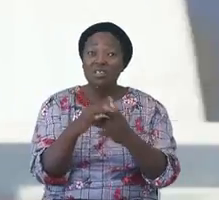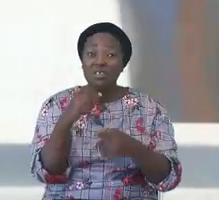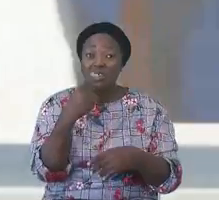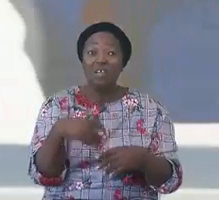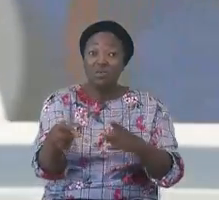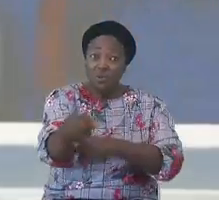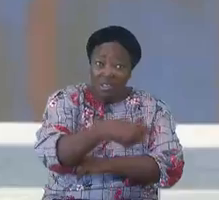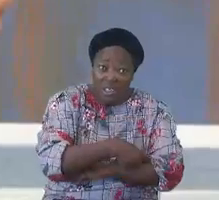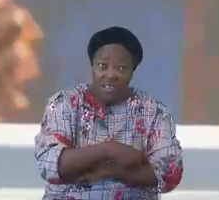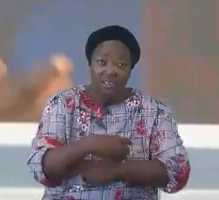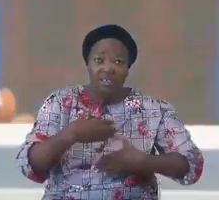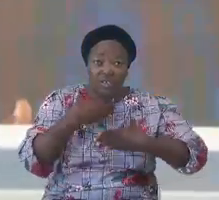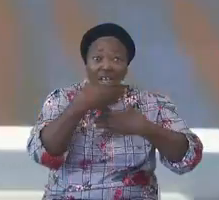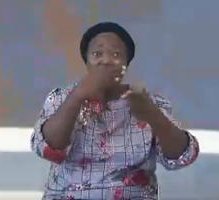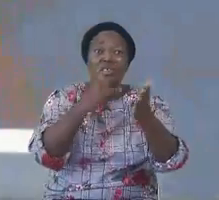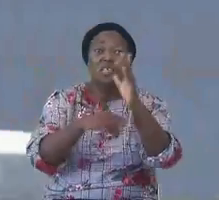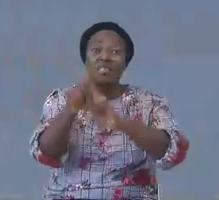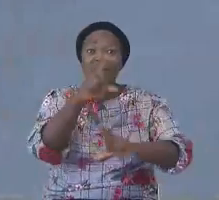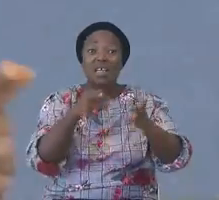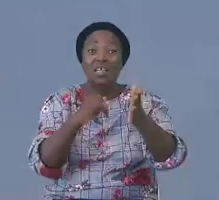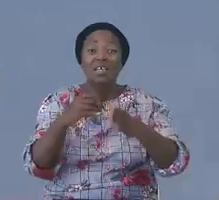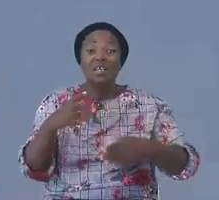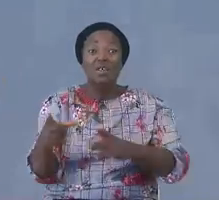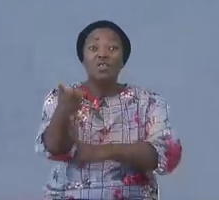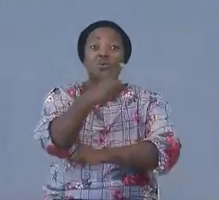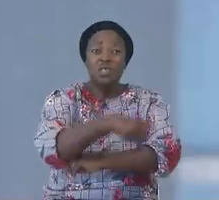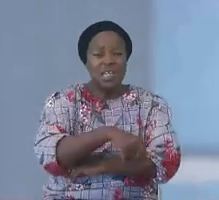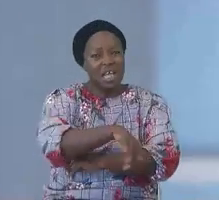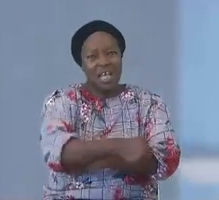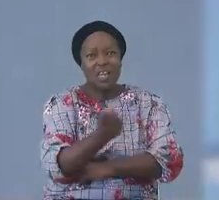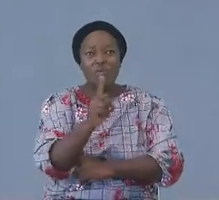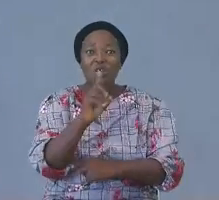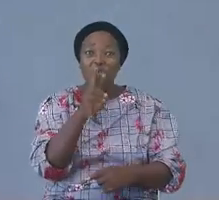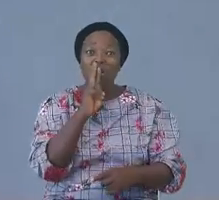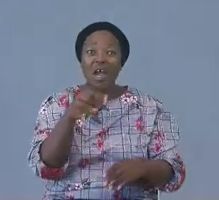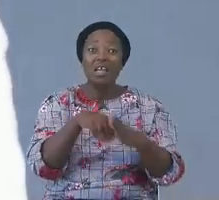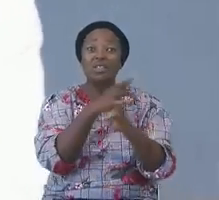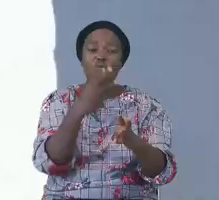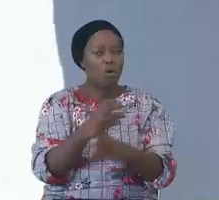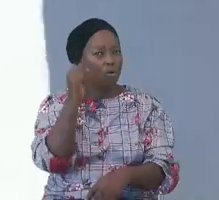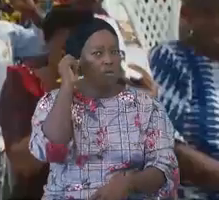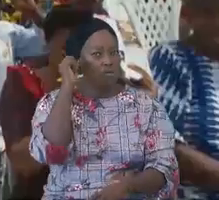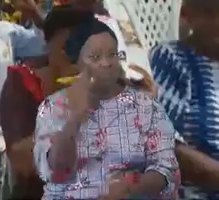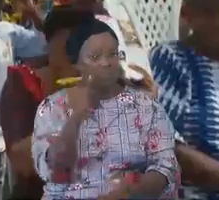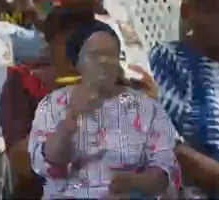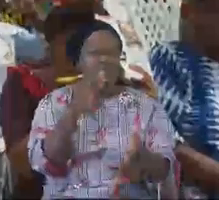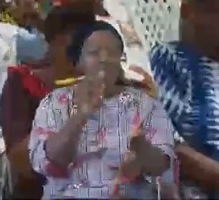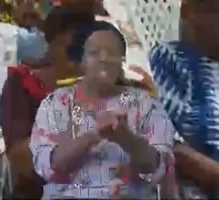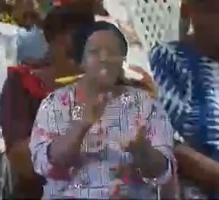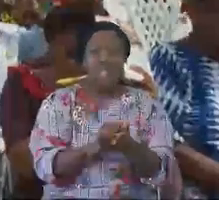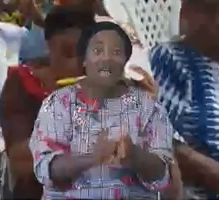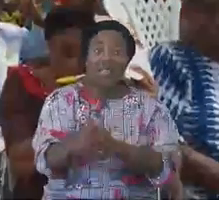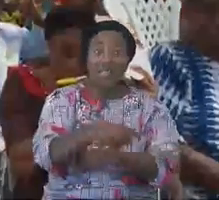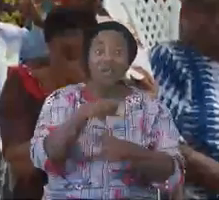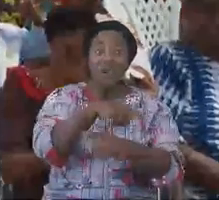ce qu'ils mentionnent, oh, qu'ils sont ignorants. Jésus a dit, aujourd'hui, quelqu'un aide-moi à crier aujourd'hui.